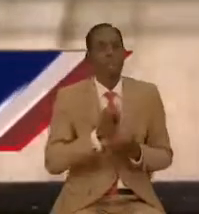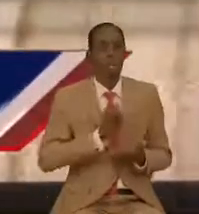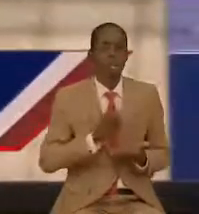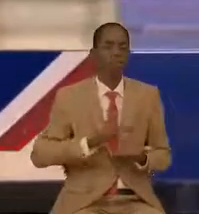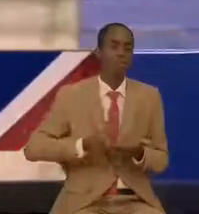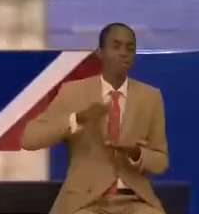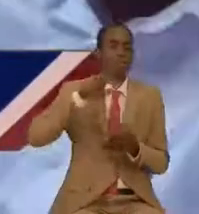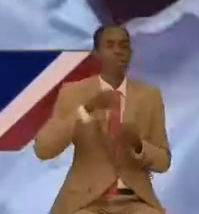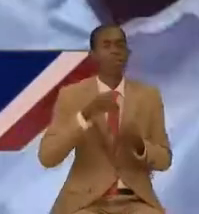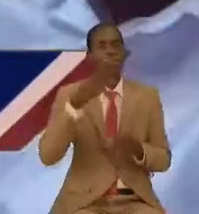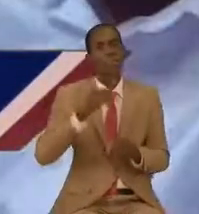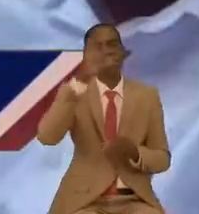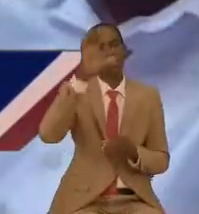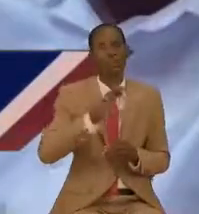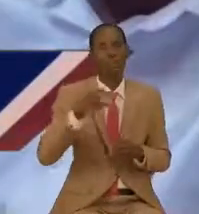Verset 20.